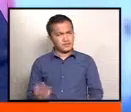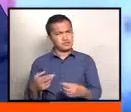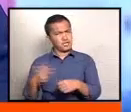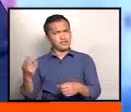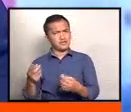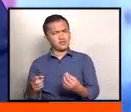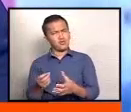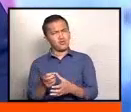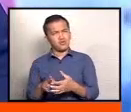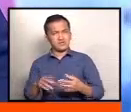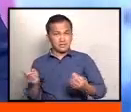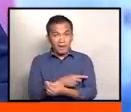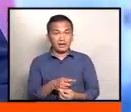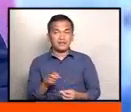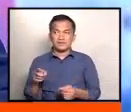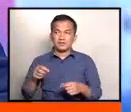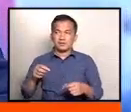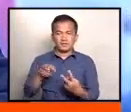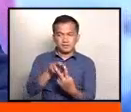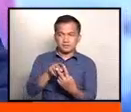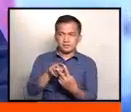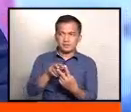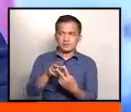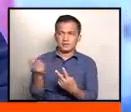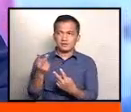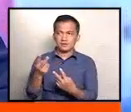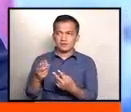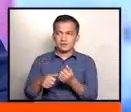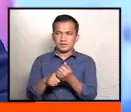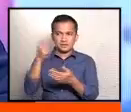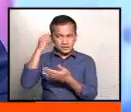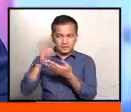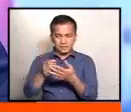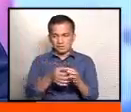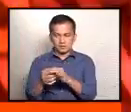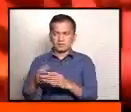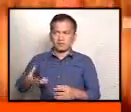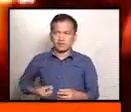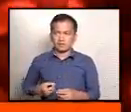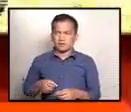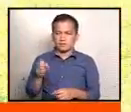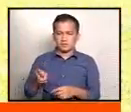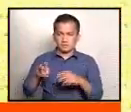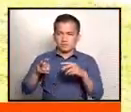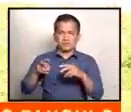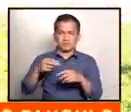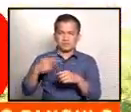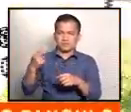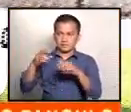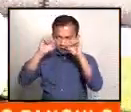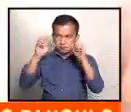Resign or sibak, ito lamang daw ang pagpipilian ng dalawang assistant secretaries na nadadawit sa katiwalian. Pinagbibitiw ni Pangulong Duterte